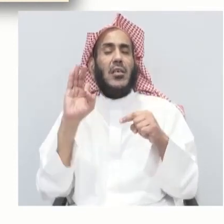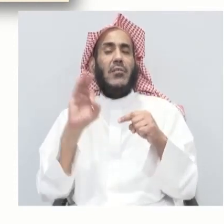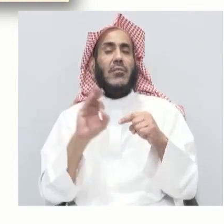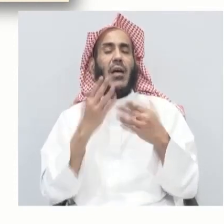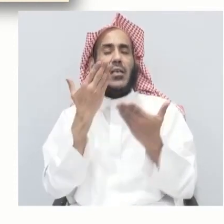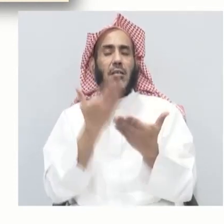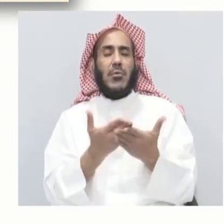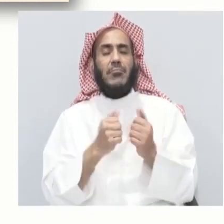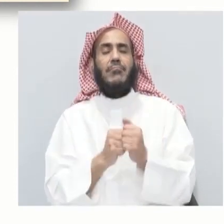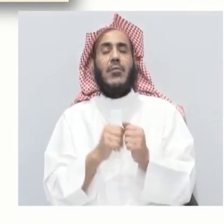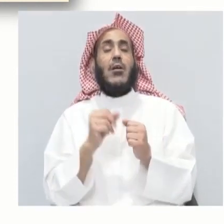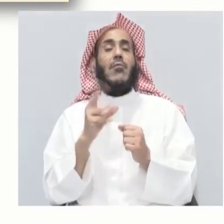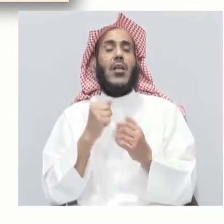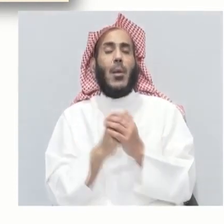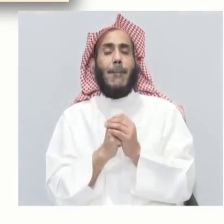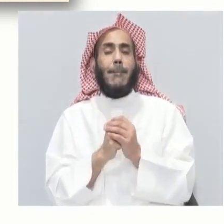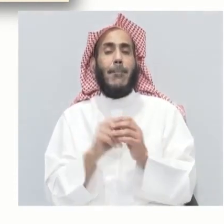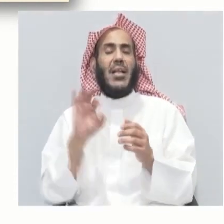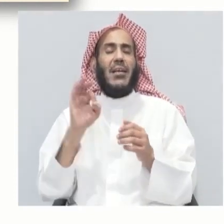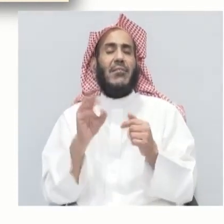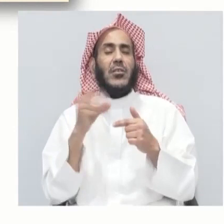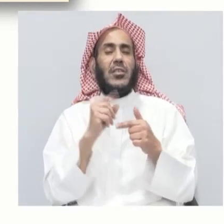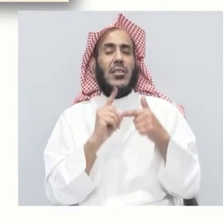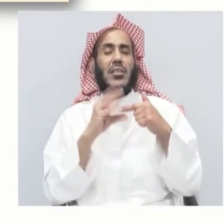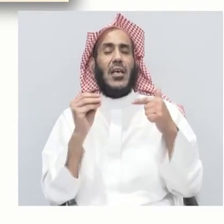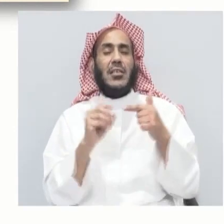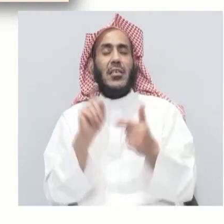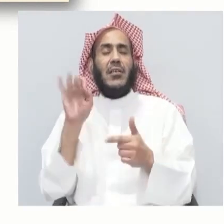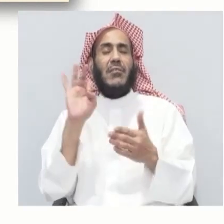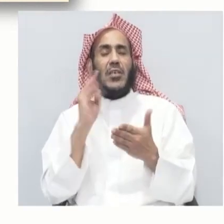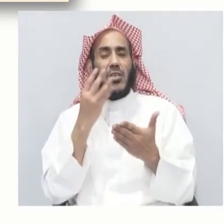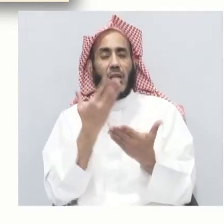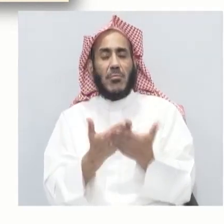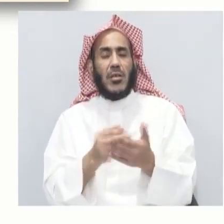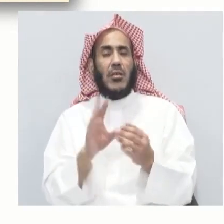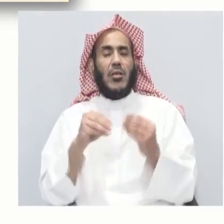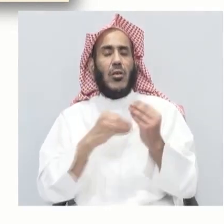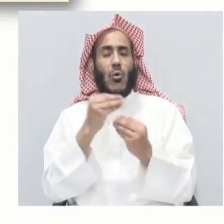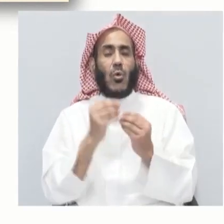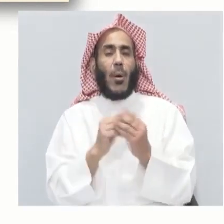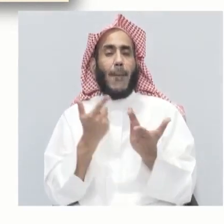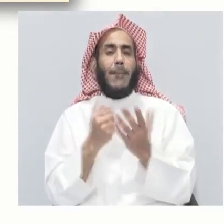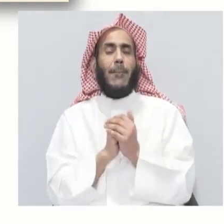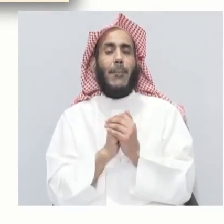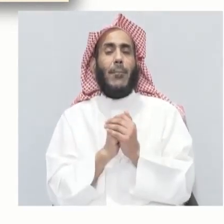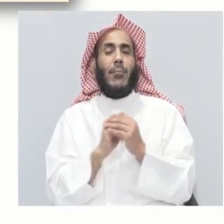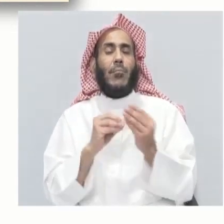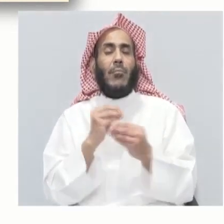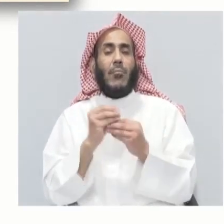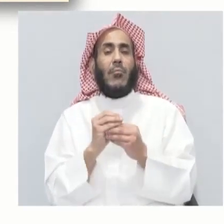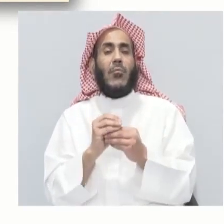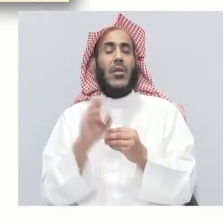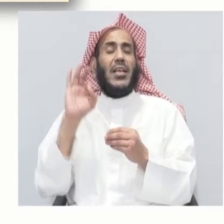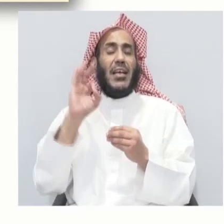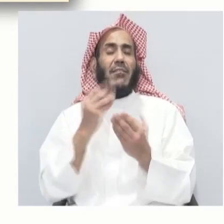الجاذبيه في هذه الحاله اف المحصله ناقصا اف الجاذبيه وبالتالي سنعوض عن من هنا سنعوض عن